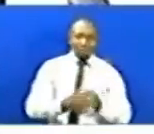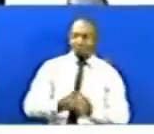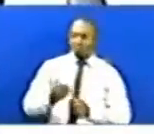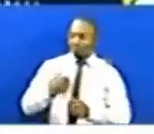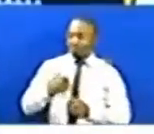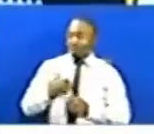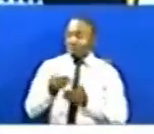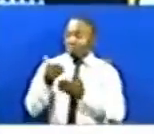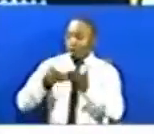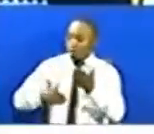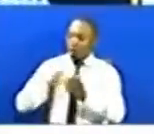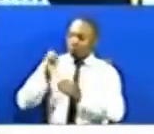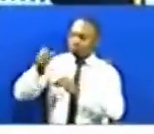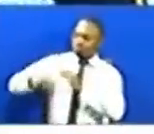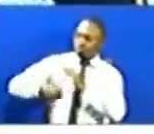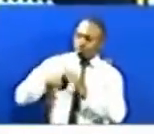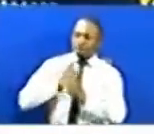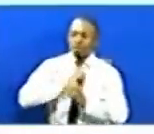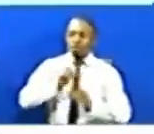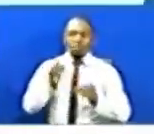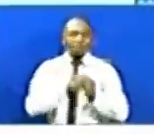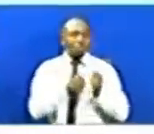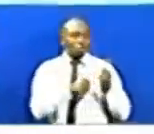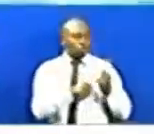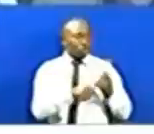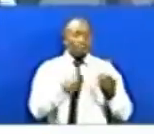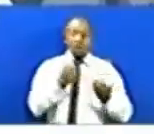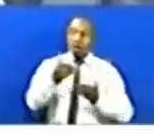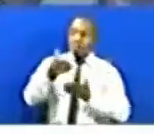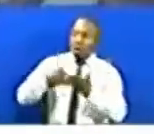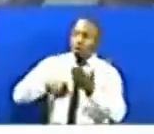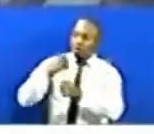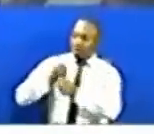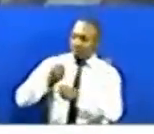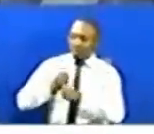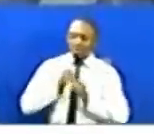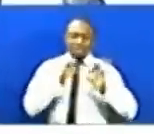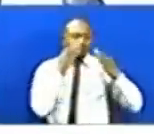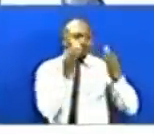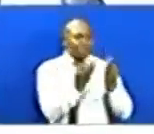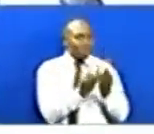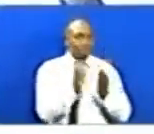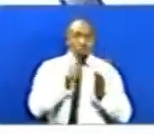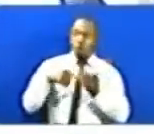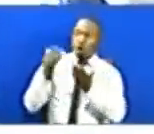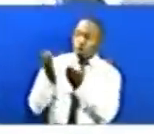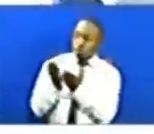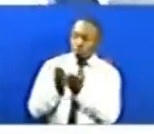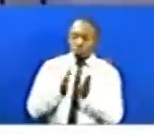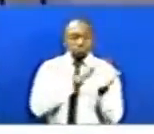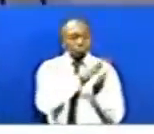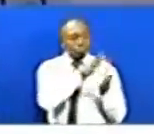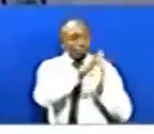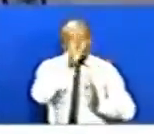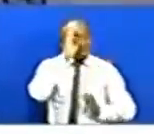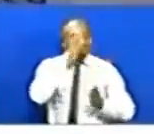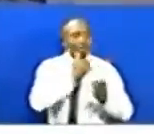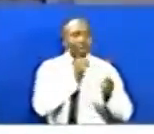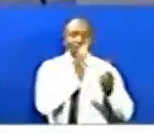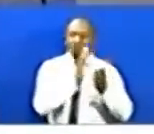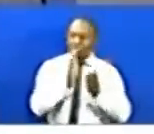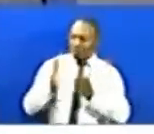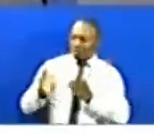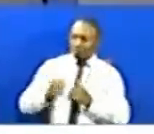nishawahi kutumia, lakini sio kwa masuala ya uchumba. Ni barua za kikazi pamoja na barua za kifamilia. Ukiwa shule unamtambulisha mzazi kama anahitaji hiki na